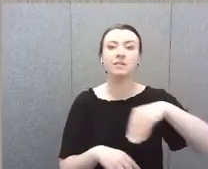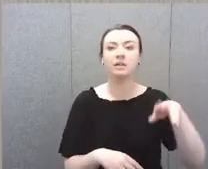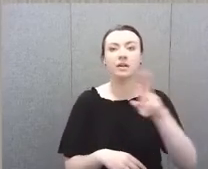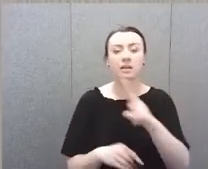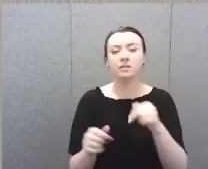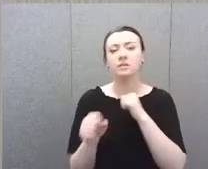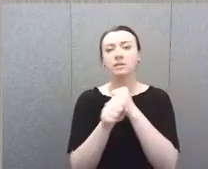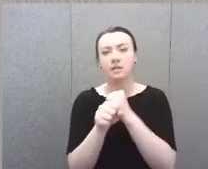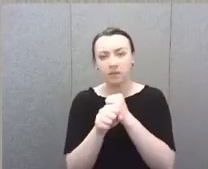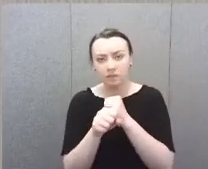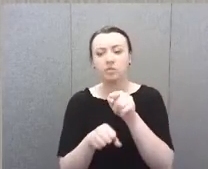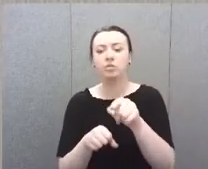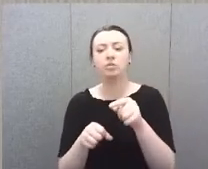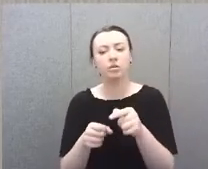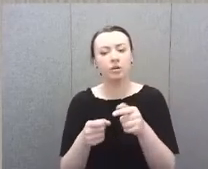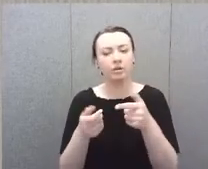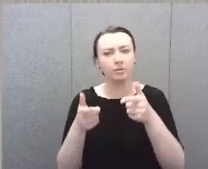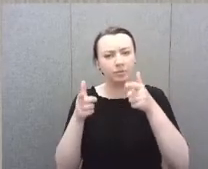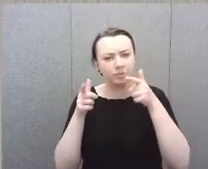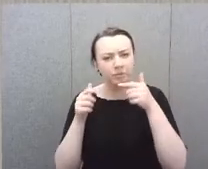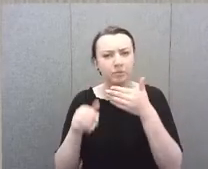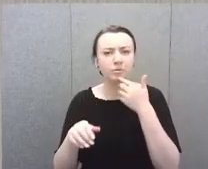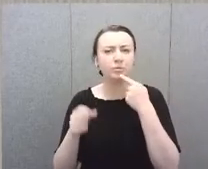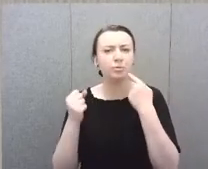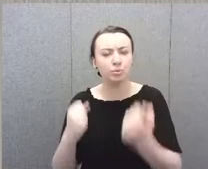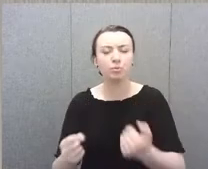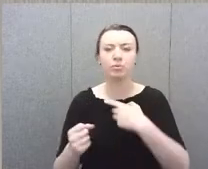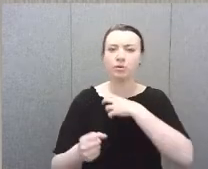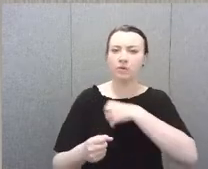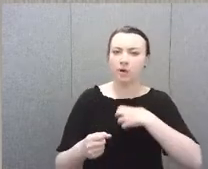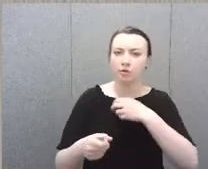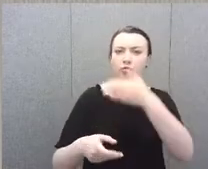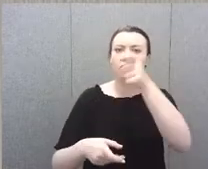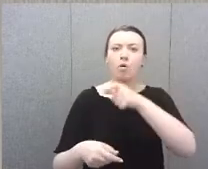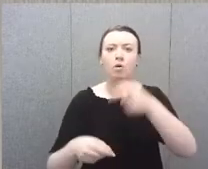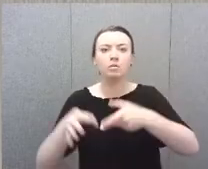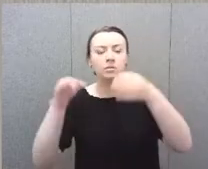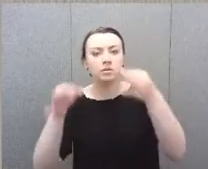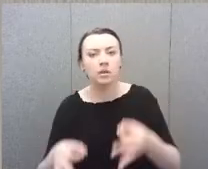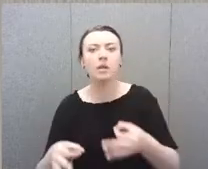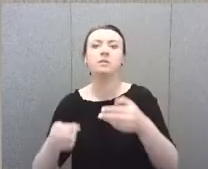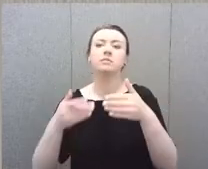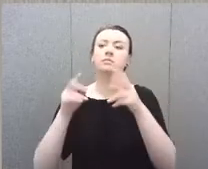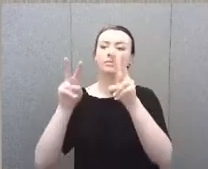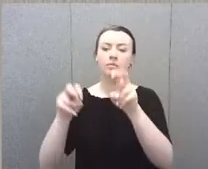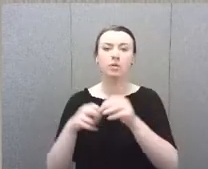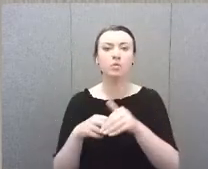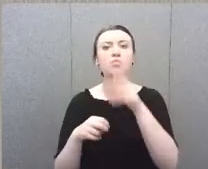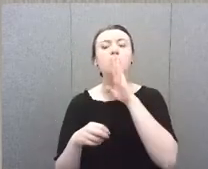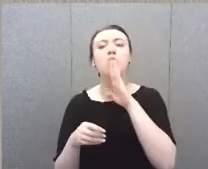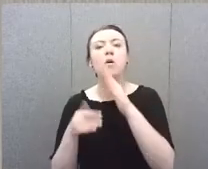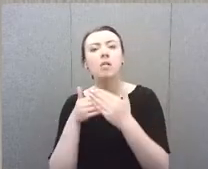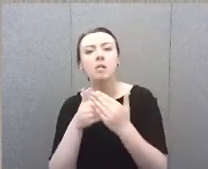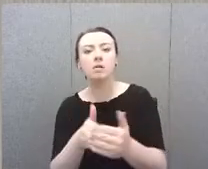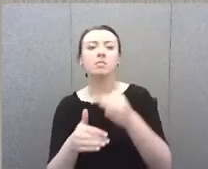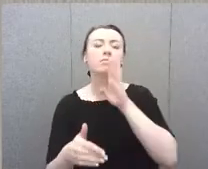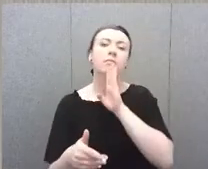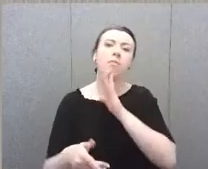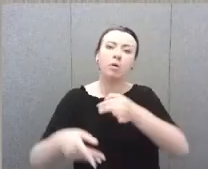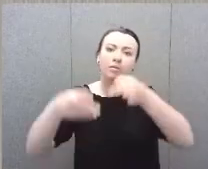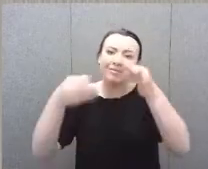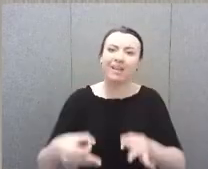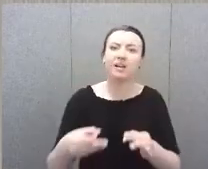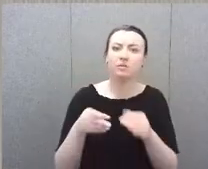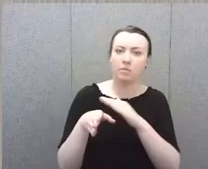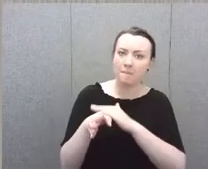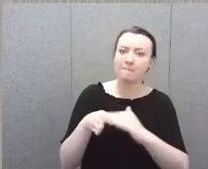обращаюсь к вам в очень широком смысле, но я имею в виду всех тех, которые работают в теме защиты прав человека, лидерства женщин